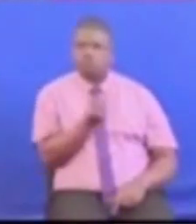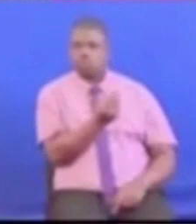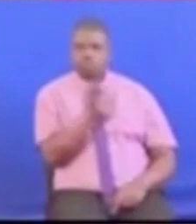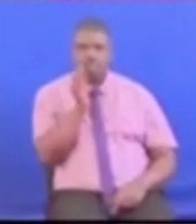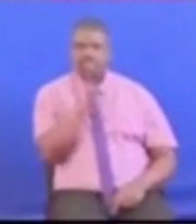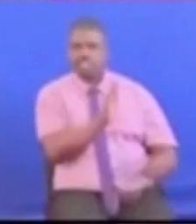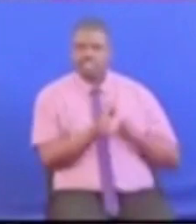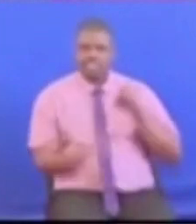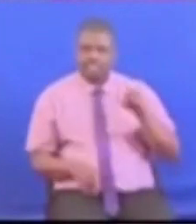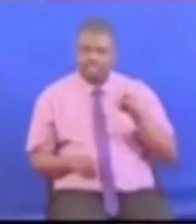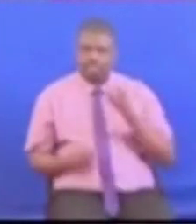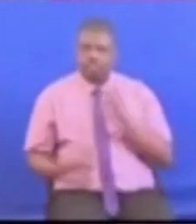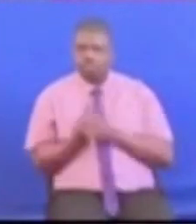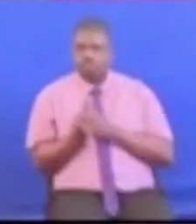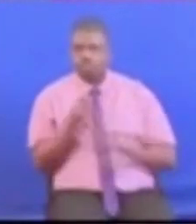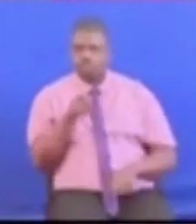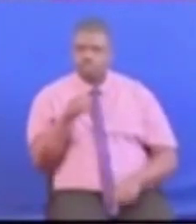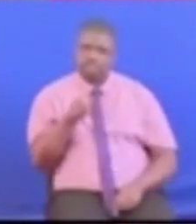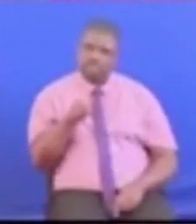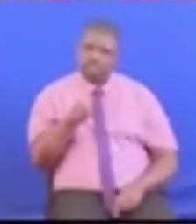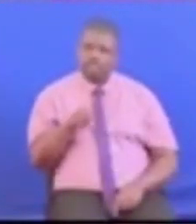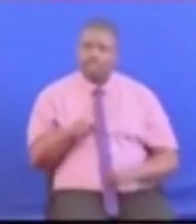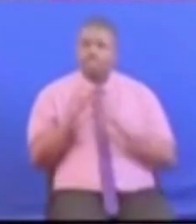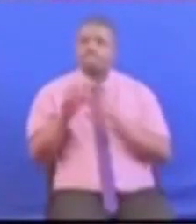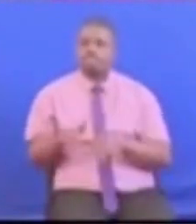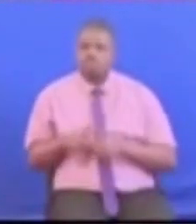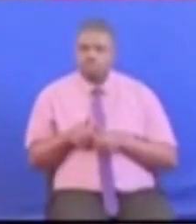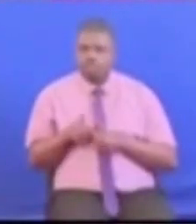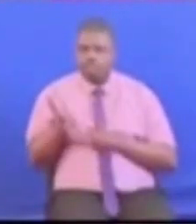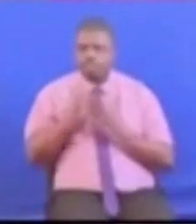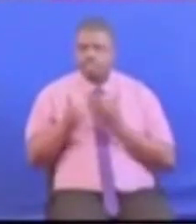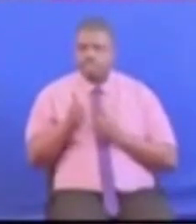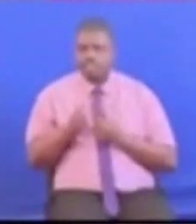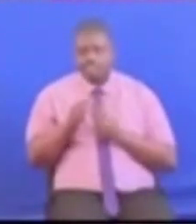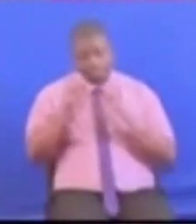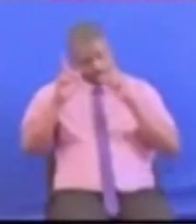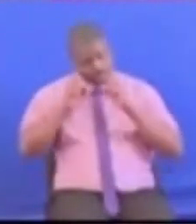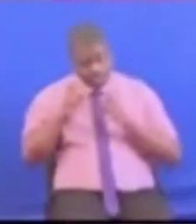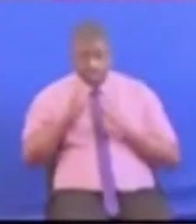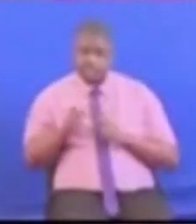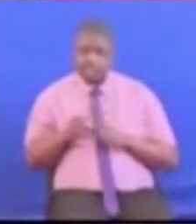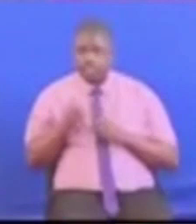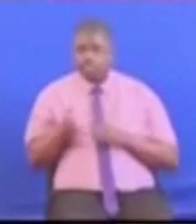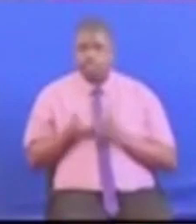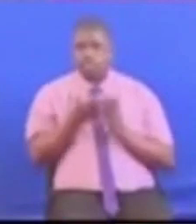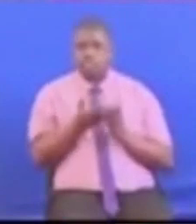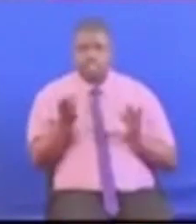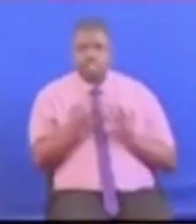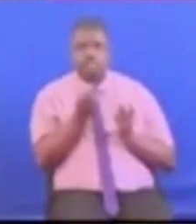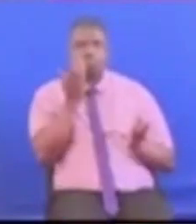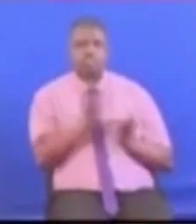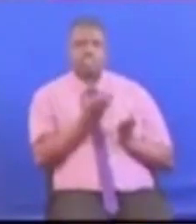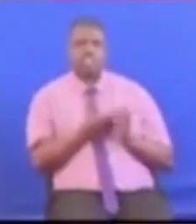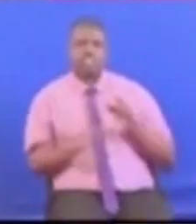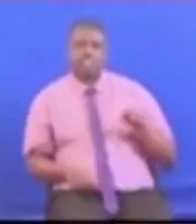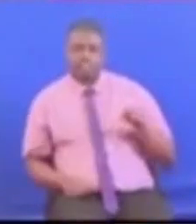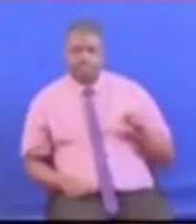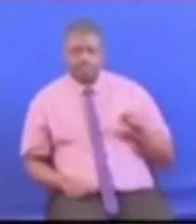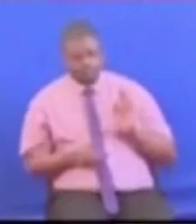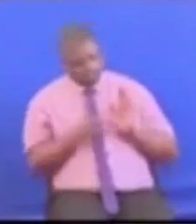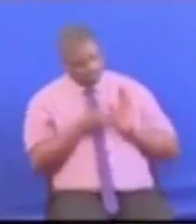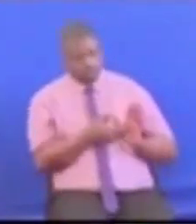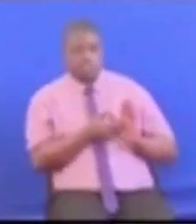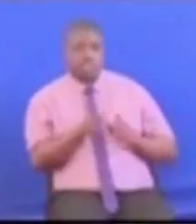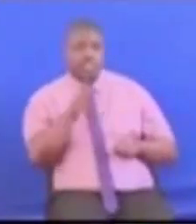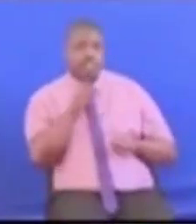zake kwa mujibu wa kanuni za bunge, kwani baadhi ya picha alizowasilisha kama ushahidi zinaonesha